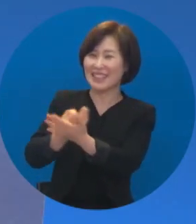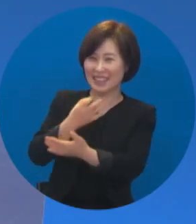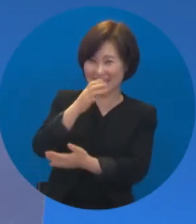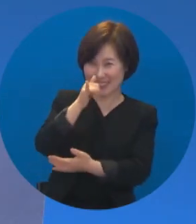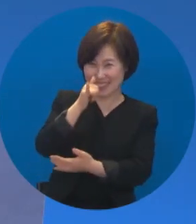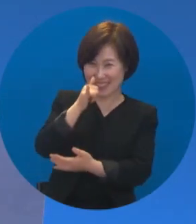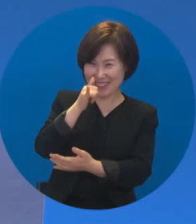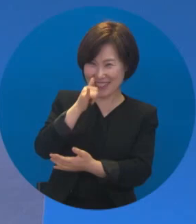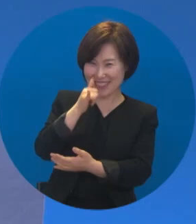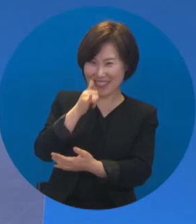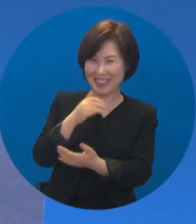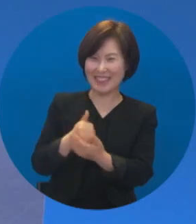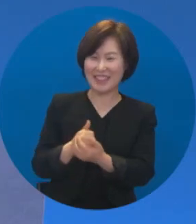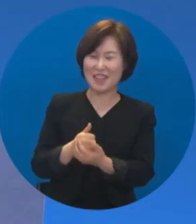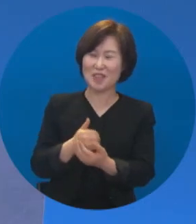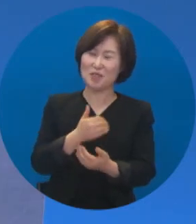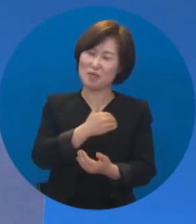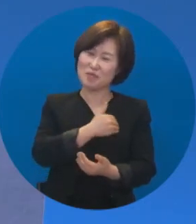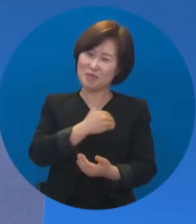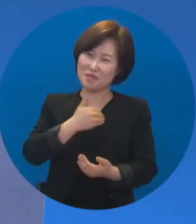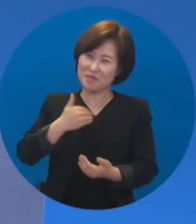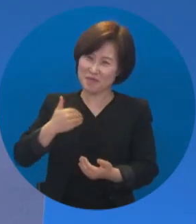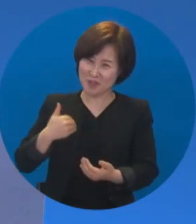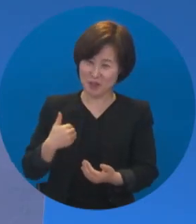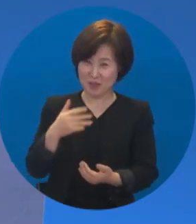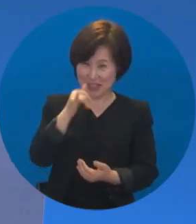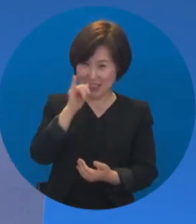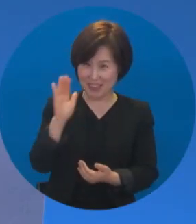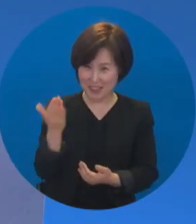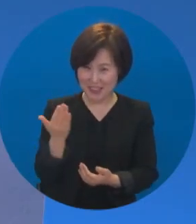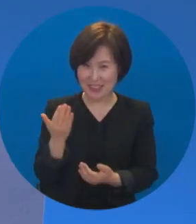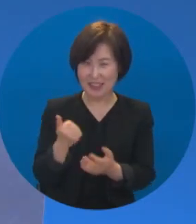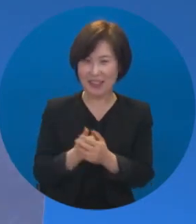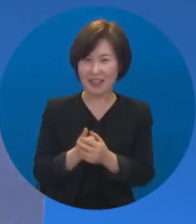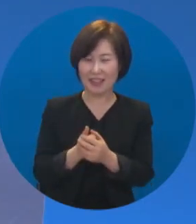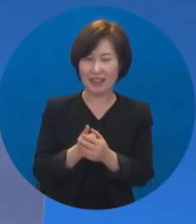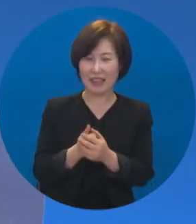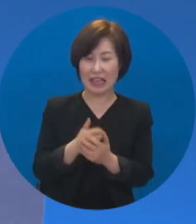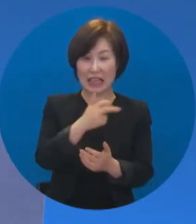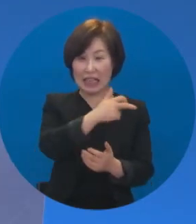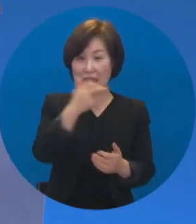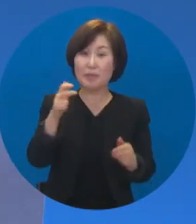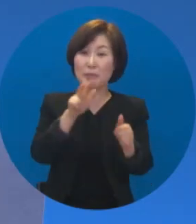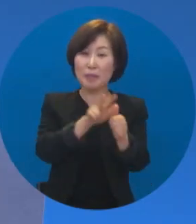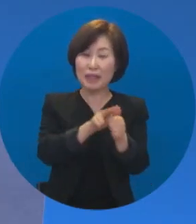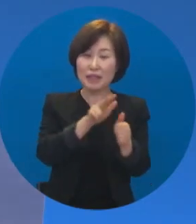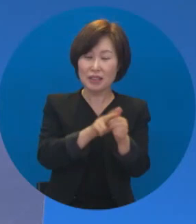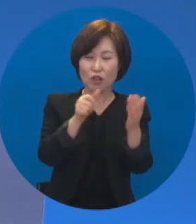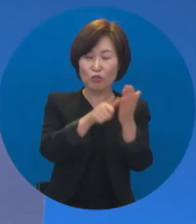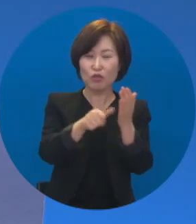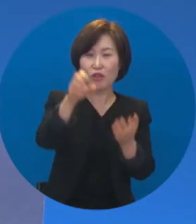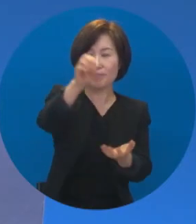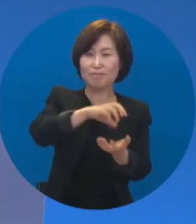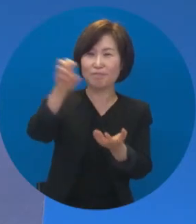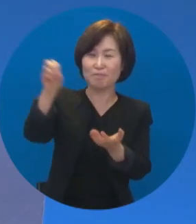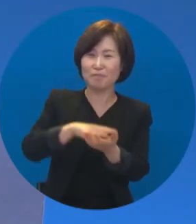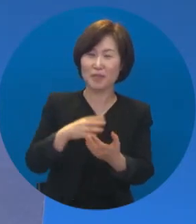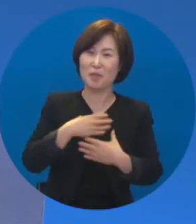않았지만 정확한 때가 되면 돈이 들어오는 삶, 대형 마트에 가서 물건을 그냥 넣을 수 있는